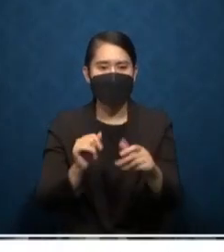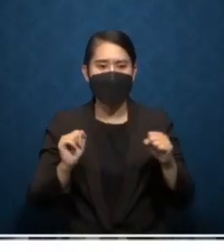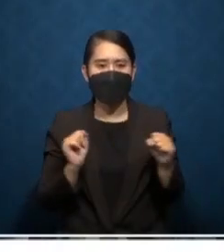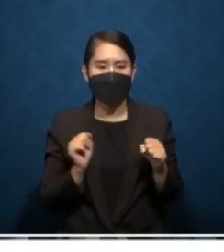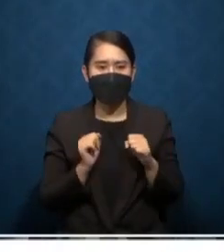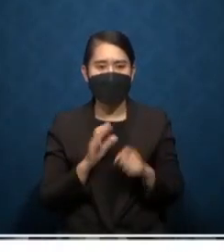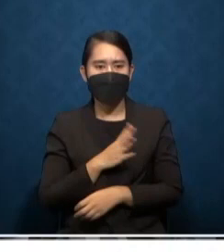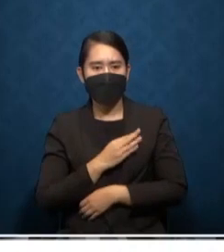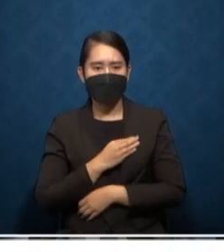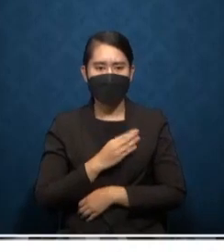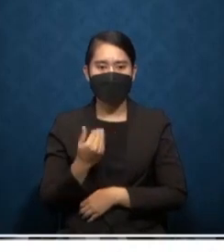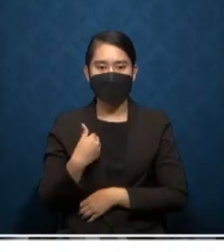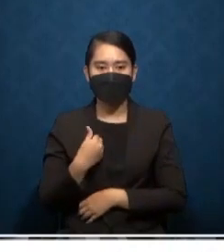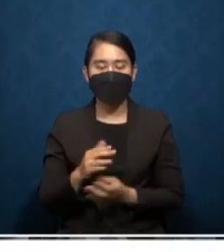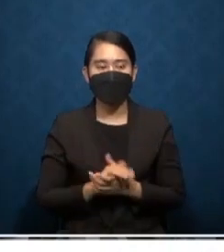างสุด